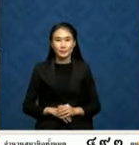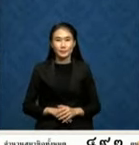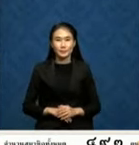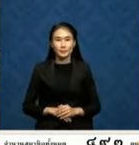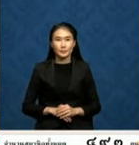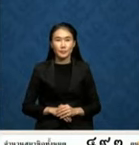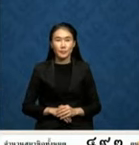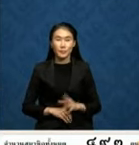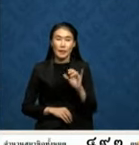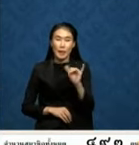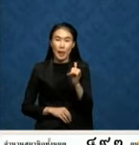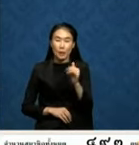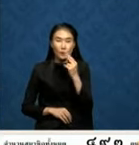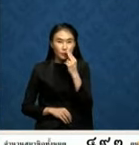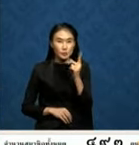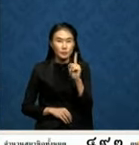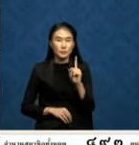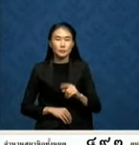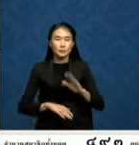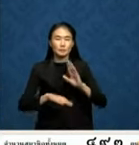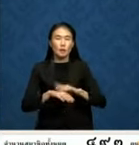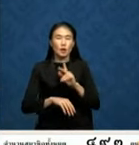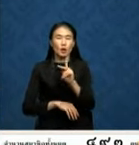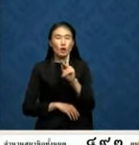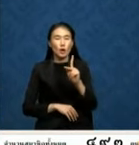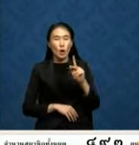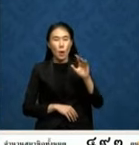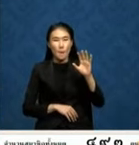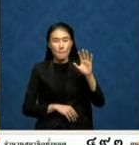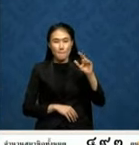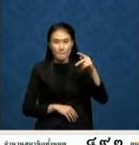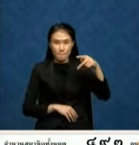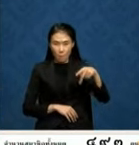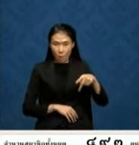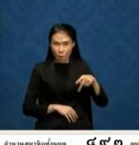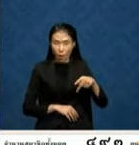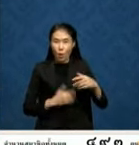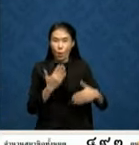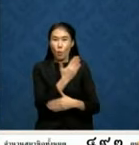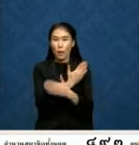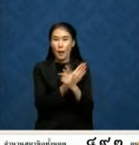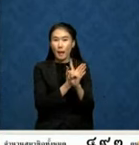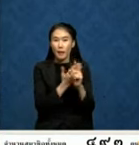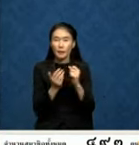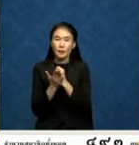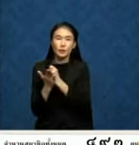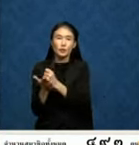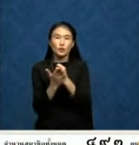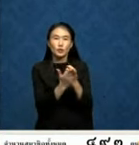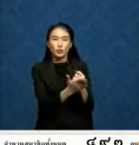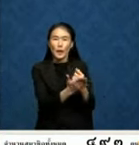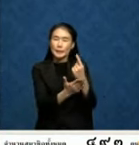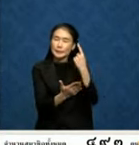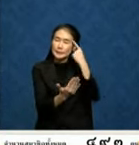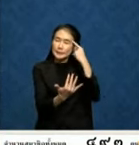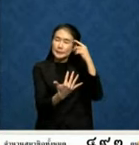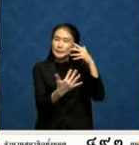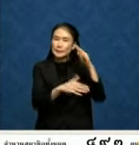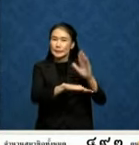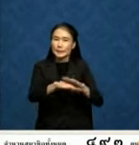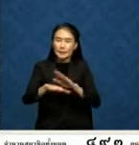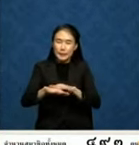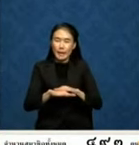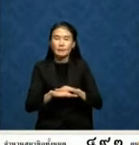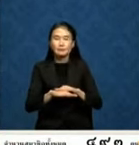ครับก็อาจจะเป็นหน้าที่ที่ทางกกพ.ก็มีโอกาสในการที่จะรณรงค์นะครับสร้างจิตสำนึกนะครับรวม